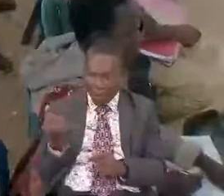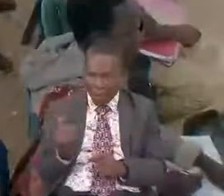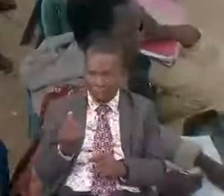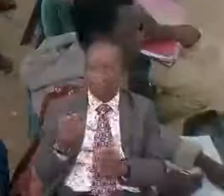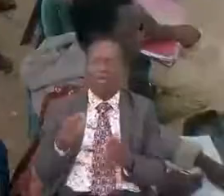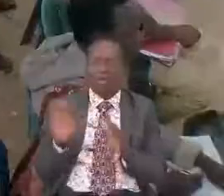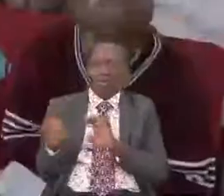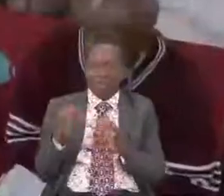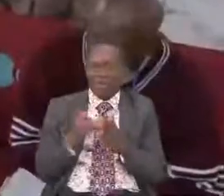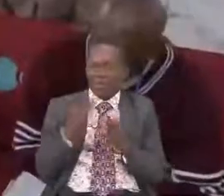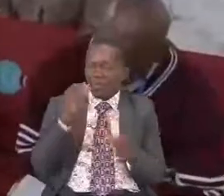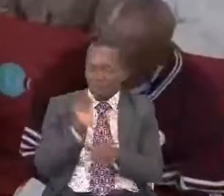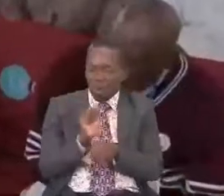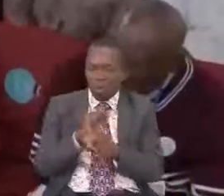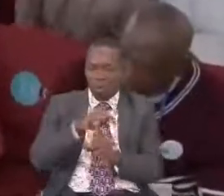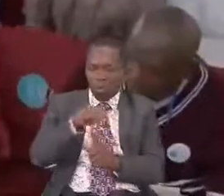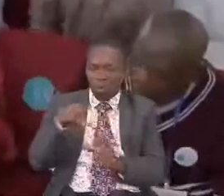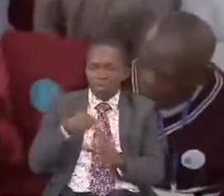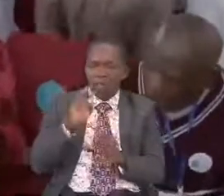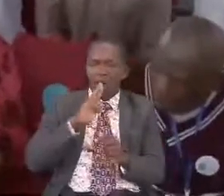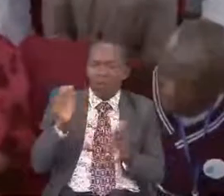autres? Chaque jour,